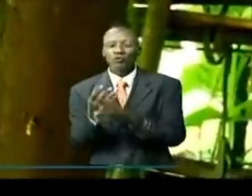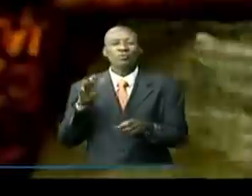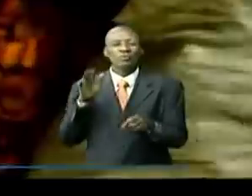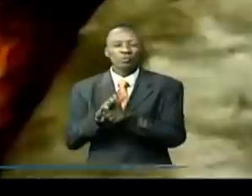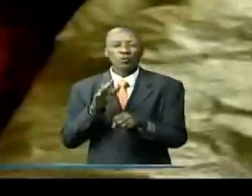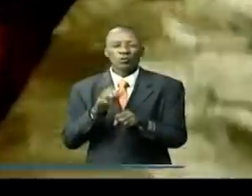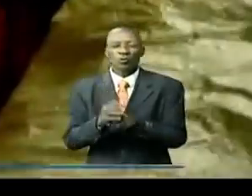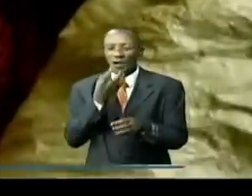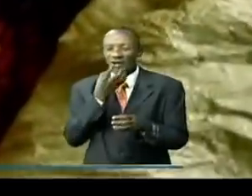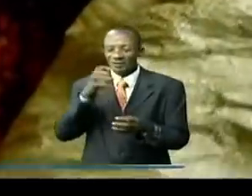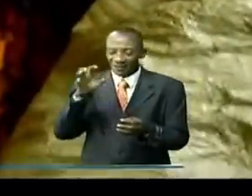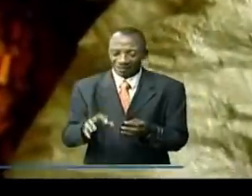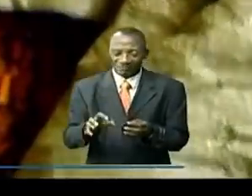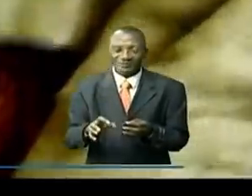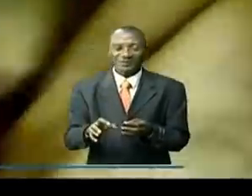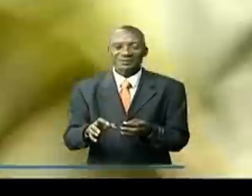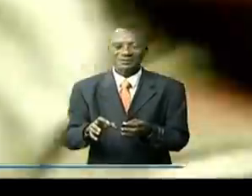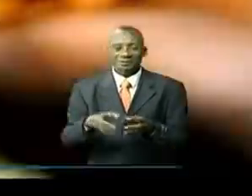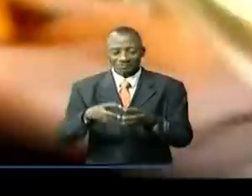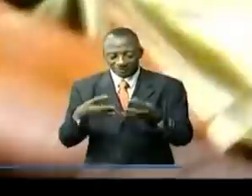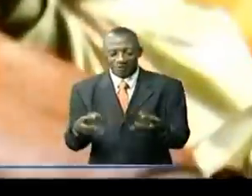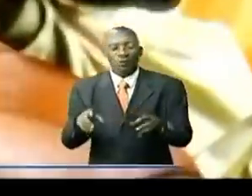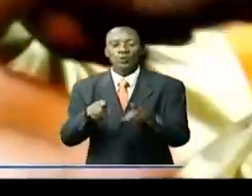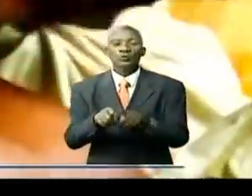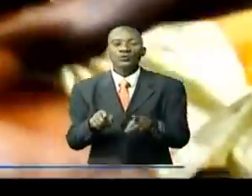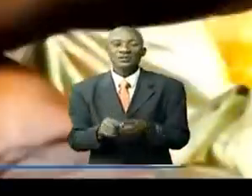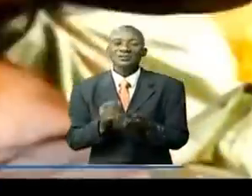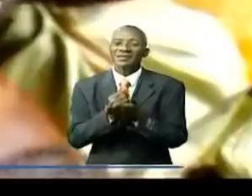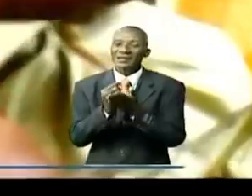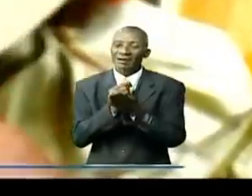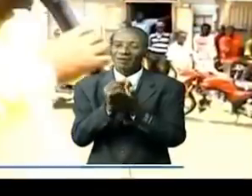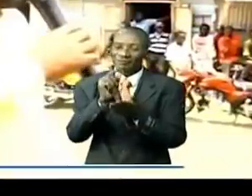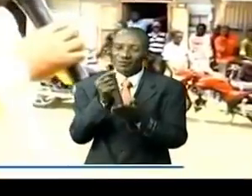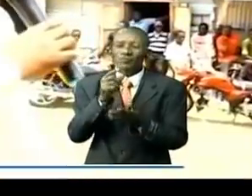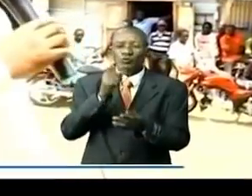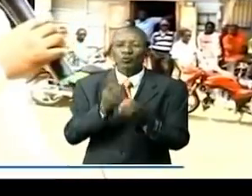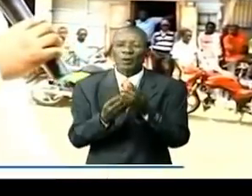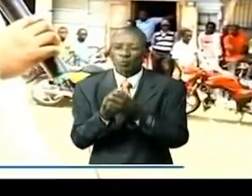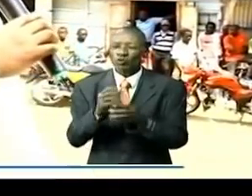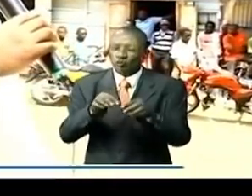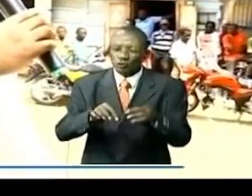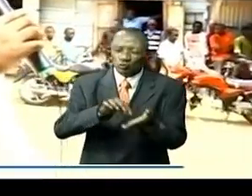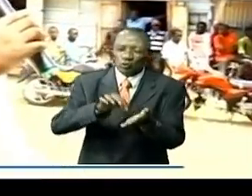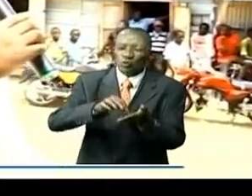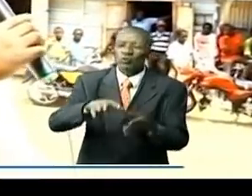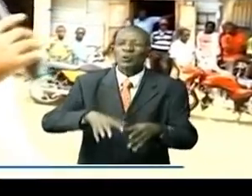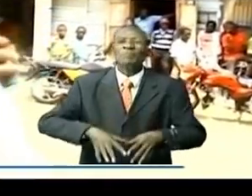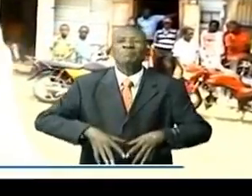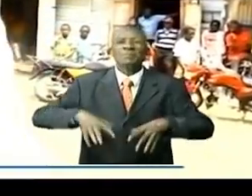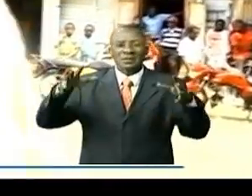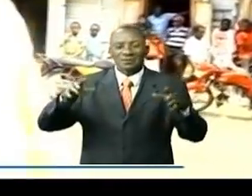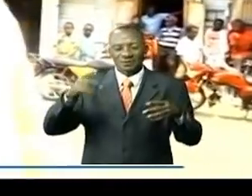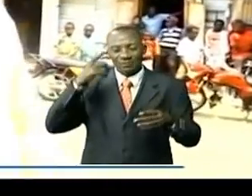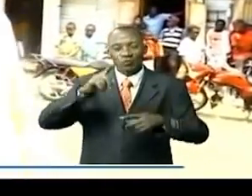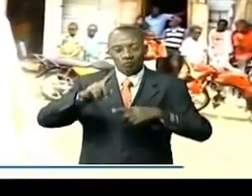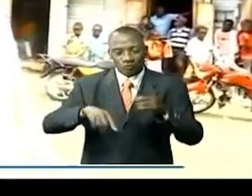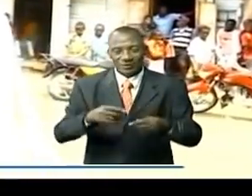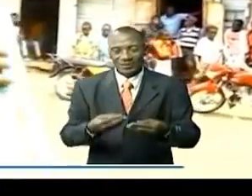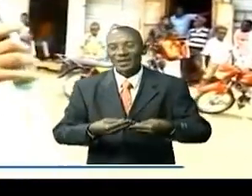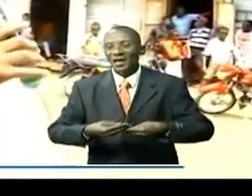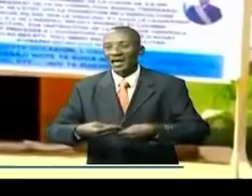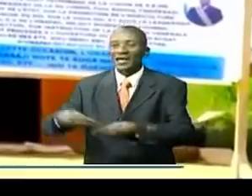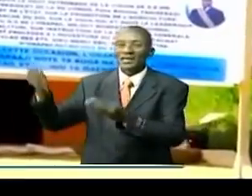ces produits agricoles sont importés frauduleusement vers l'Ouganda. Le directeur régional intérimaire de l'ONAPAC, avec ses partenaires